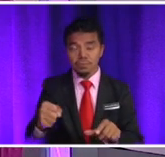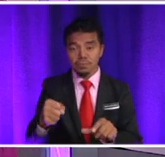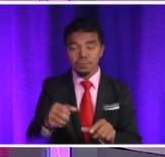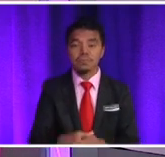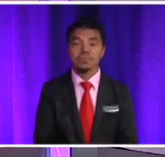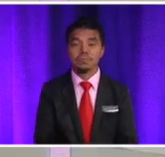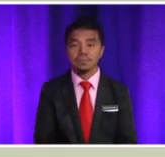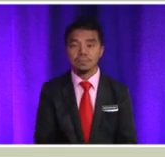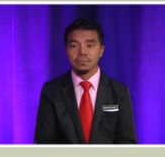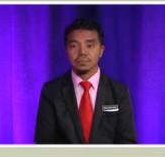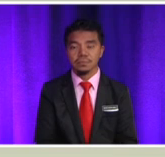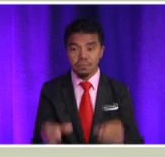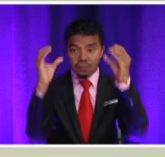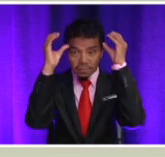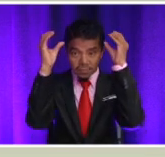saya enak